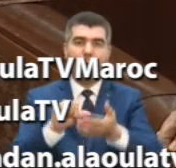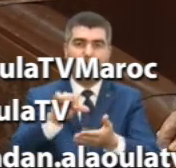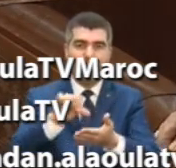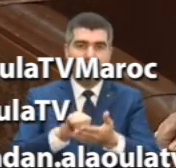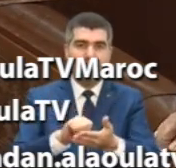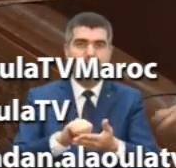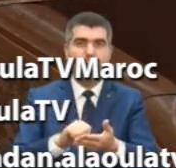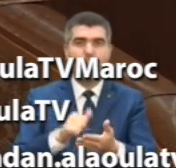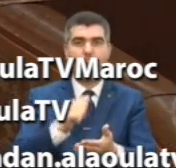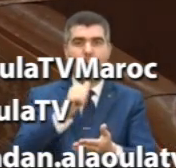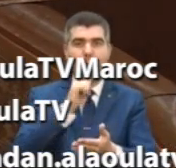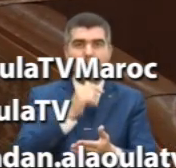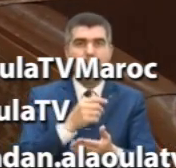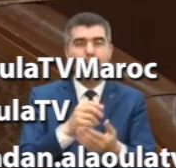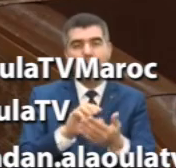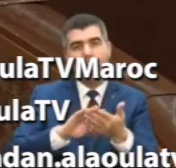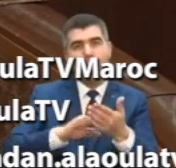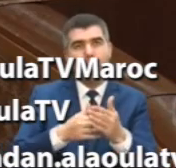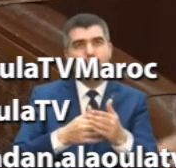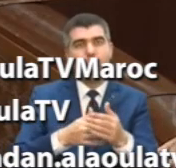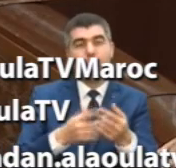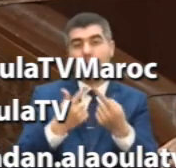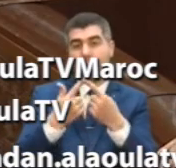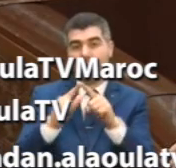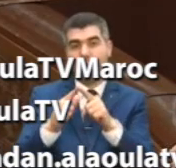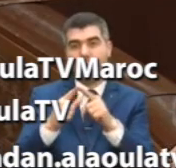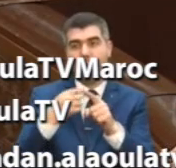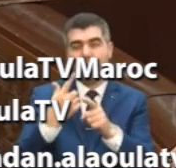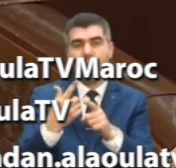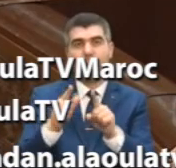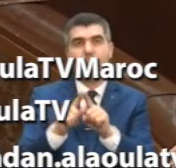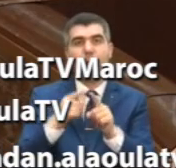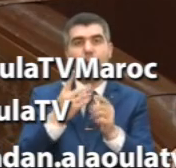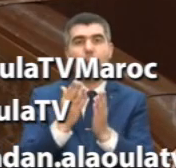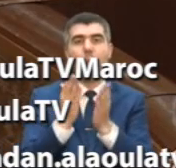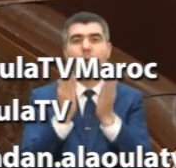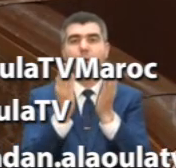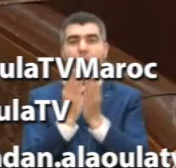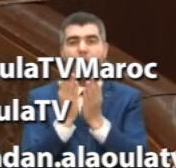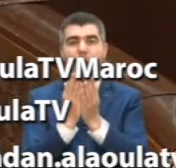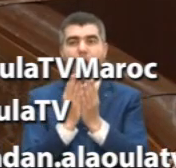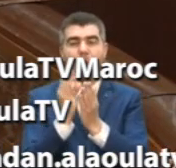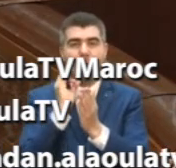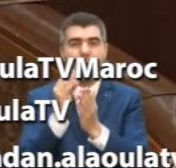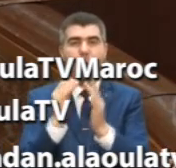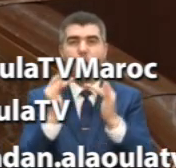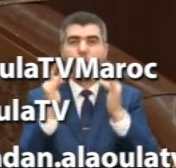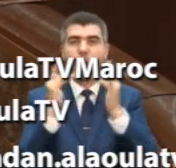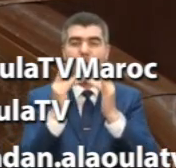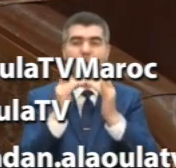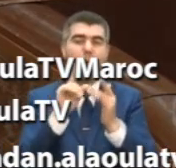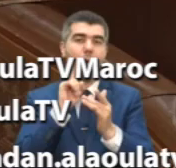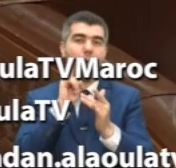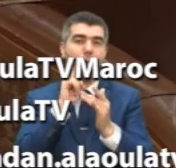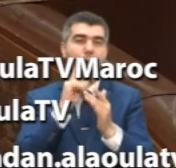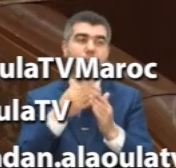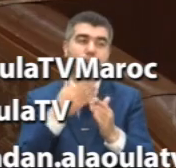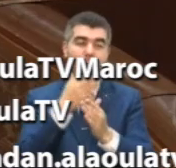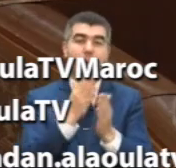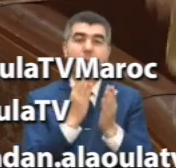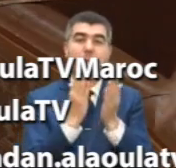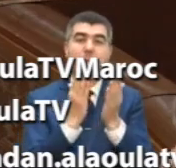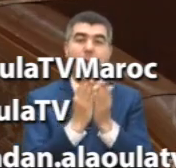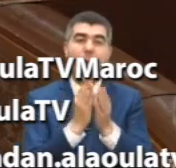بقنوات المياه، وأيضا مجموعة من المؤسسات كدور الطالبة من أجل تمكين الفتاة من التعليم